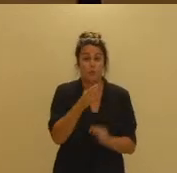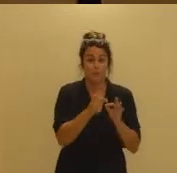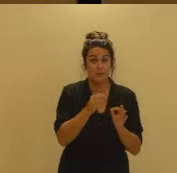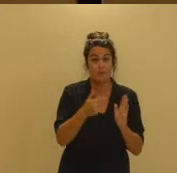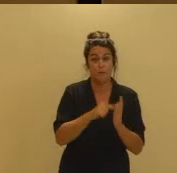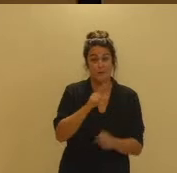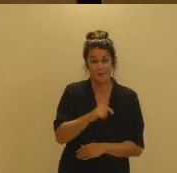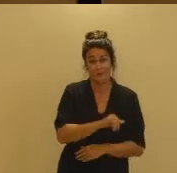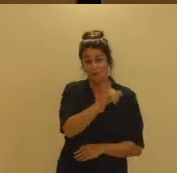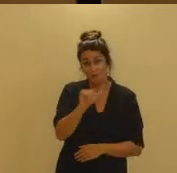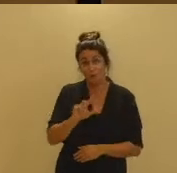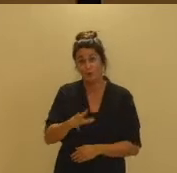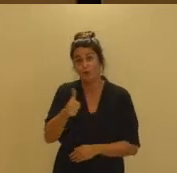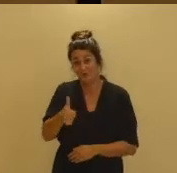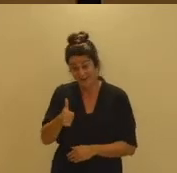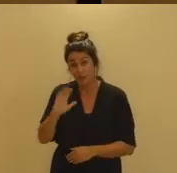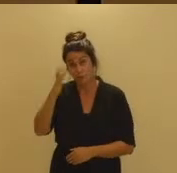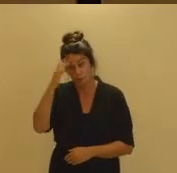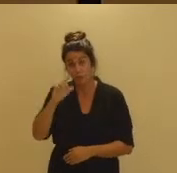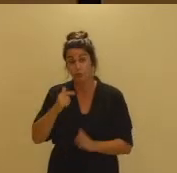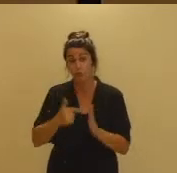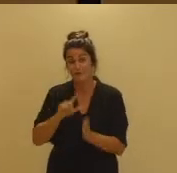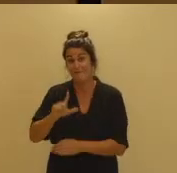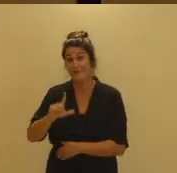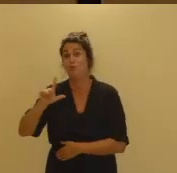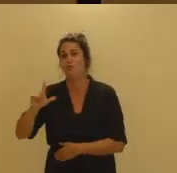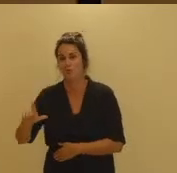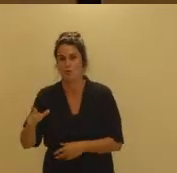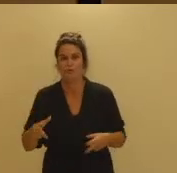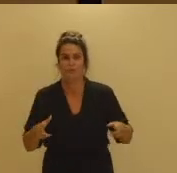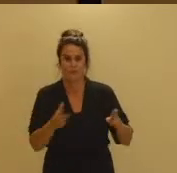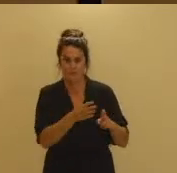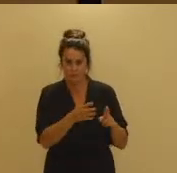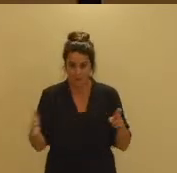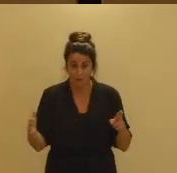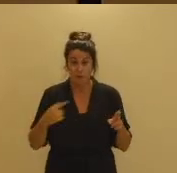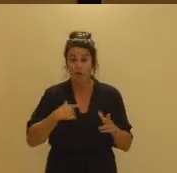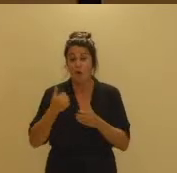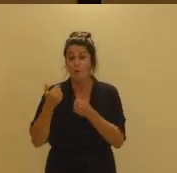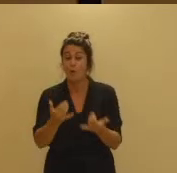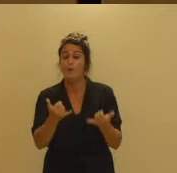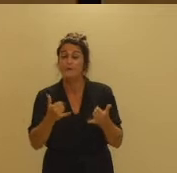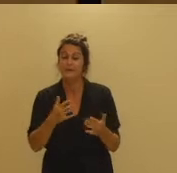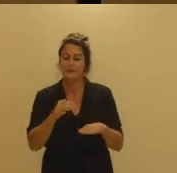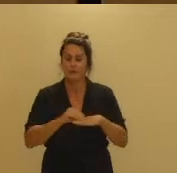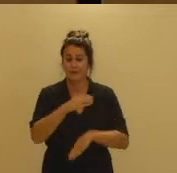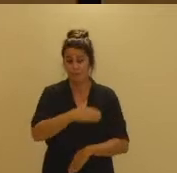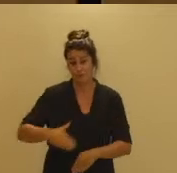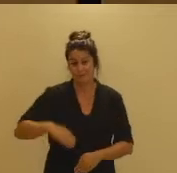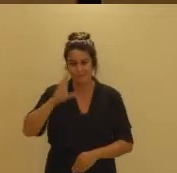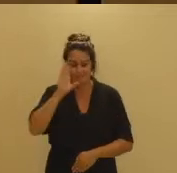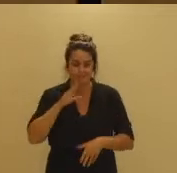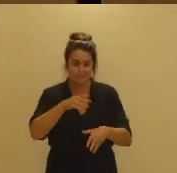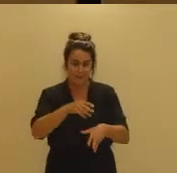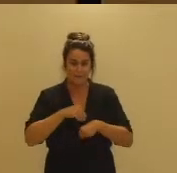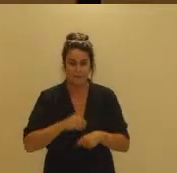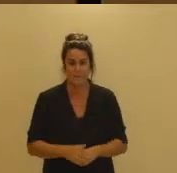au 31 août 2022. Il est donc proposé au conseil municipal d'aller dans ce sens.